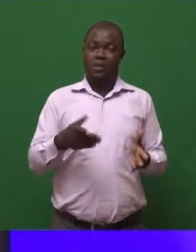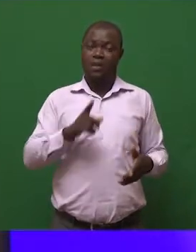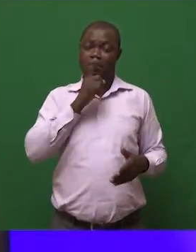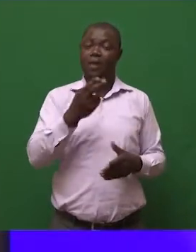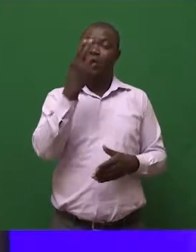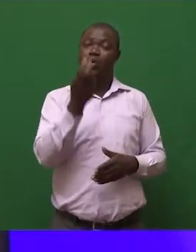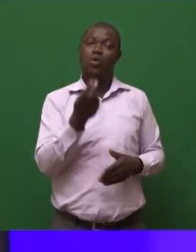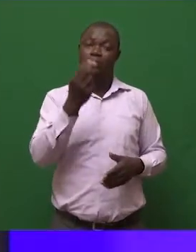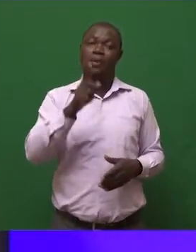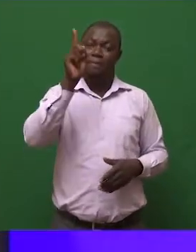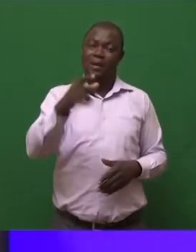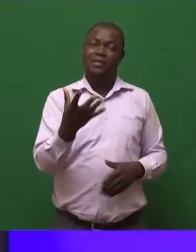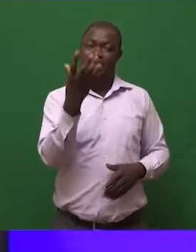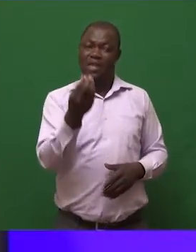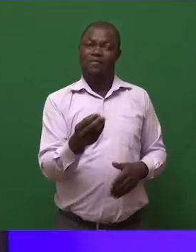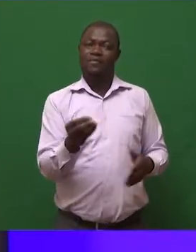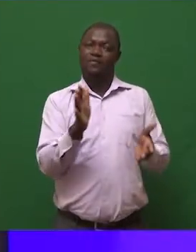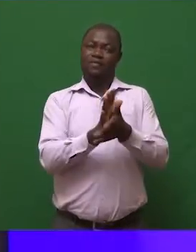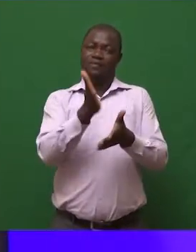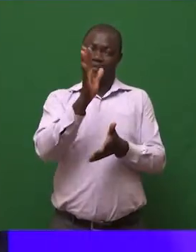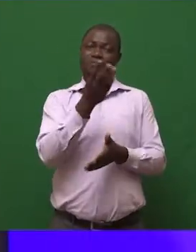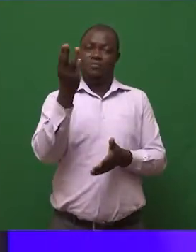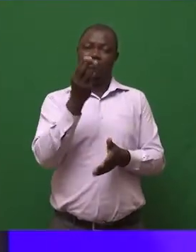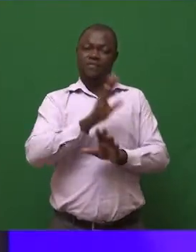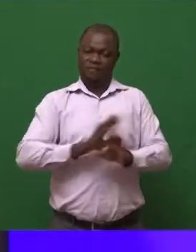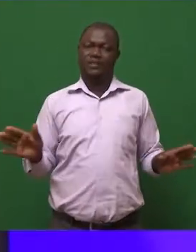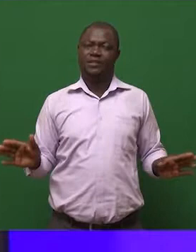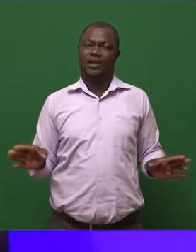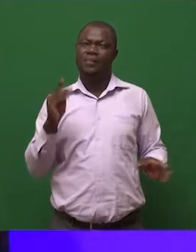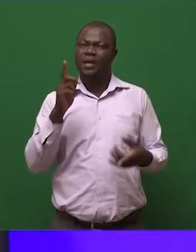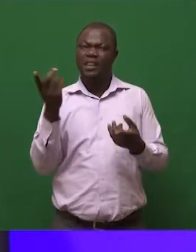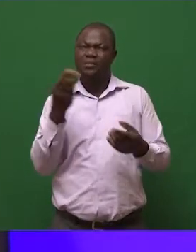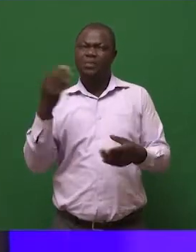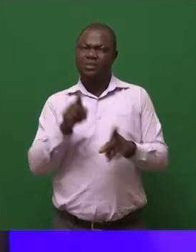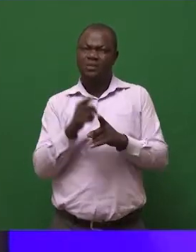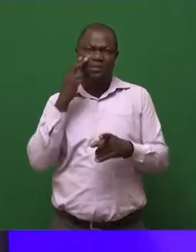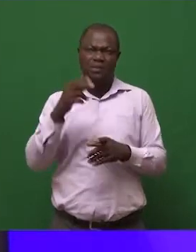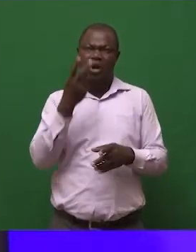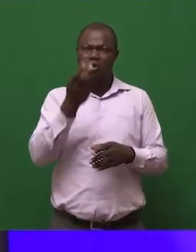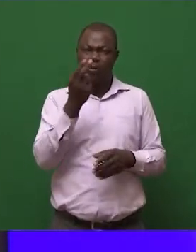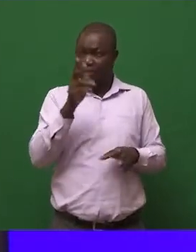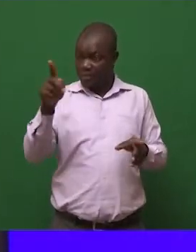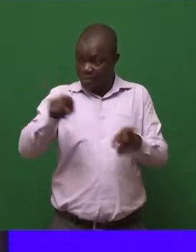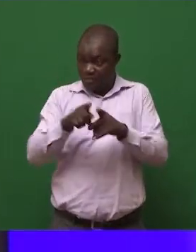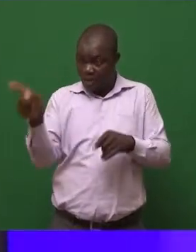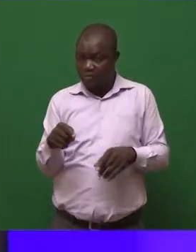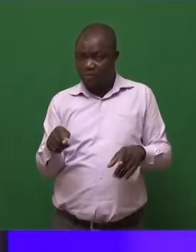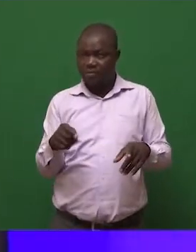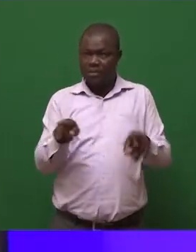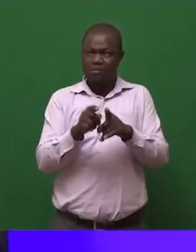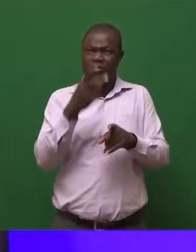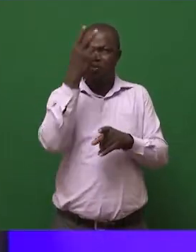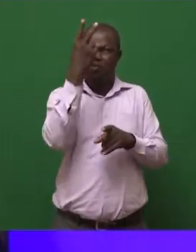wedu unoti kombi inofanira kungotakura vanhu gumi neshanu asi vamwe vatoya pano kombi yedu yanga itori